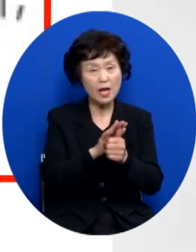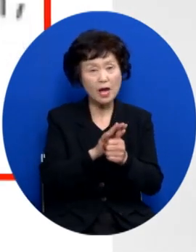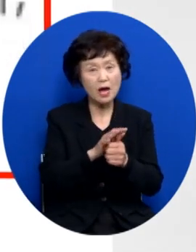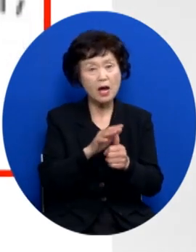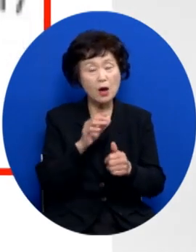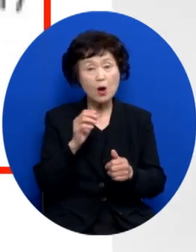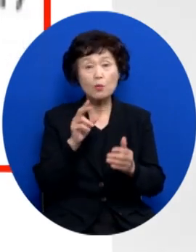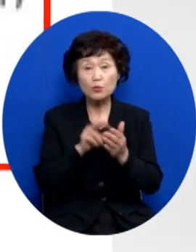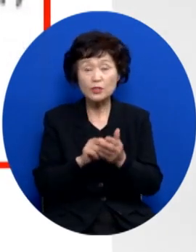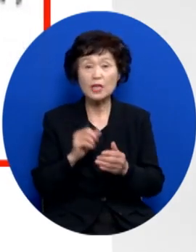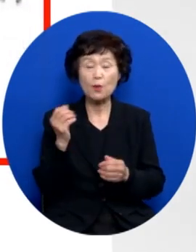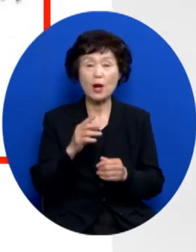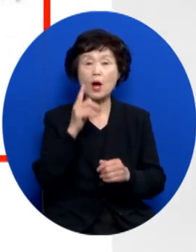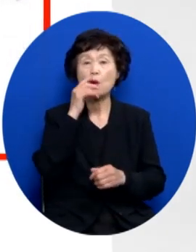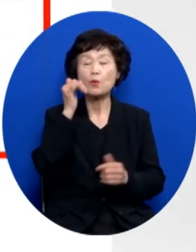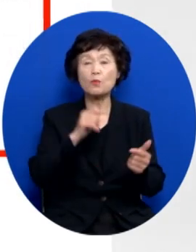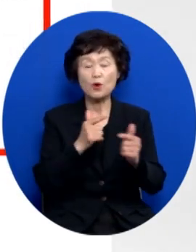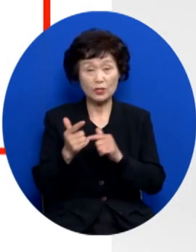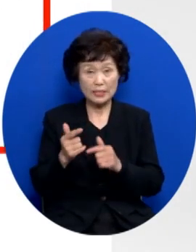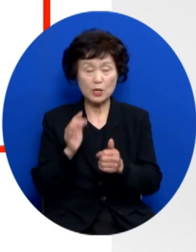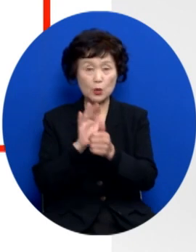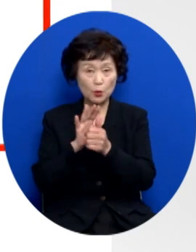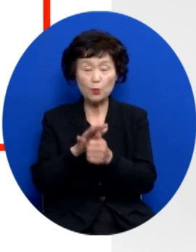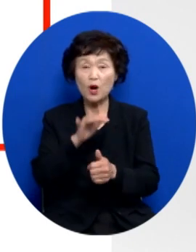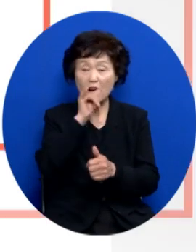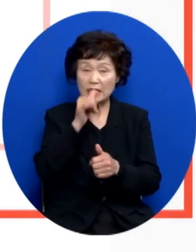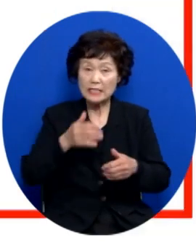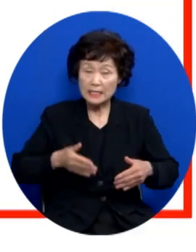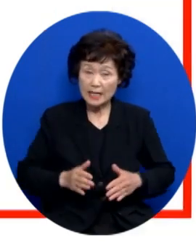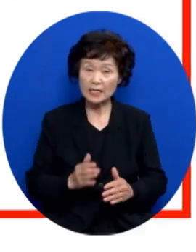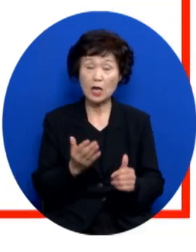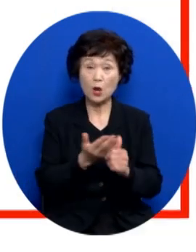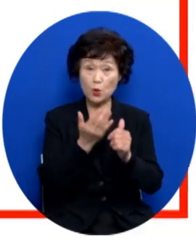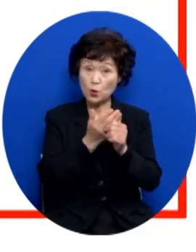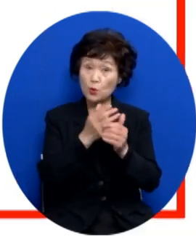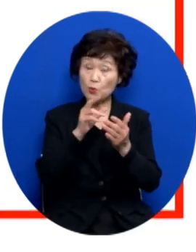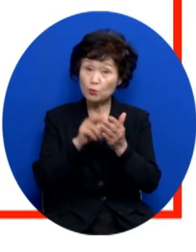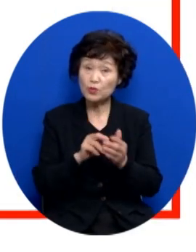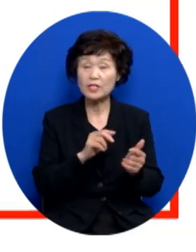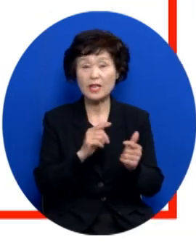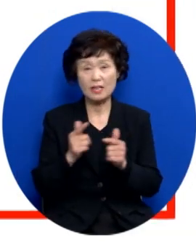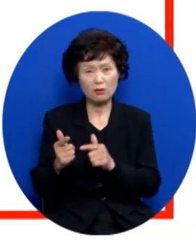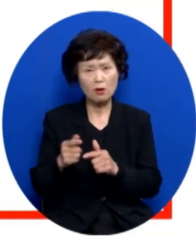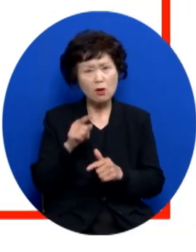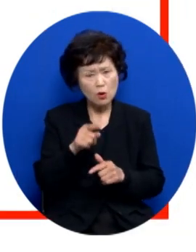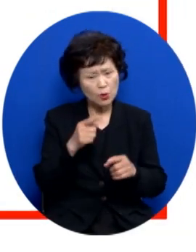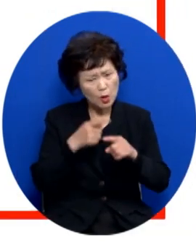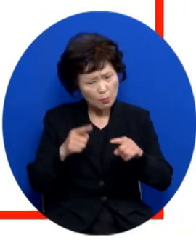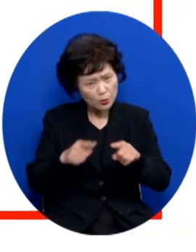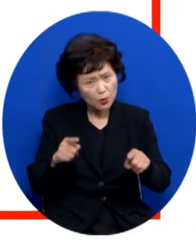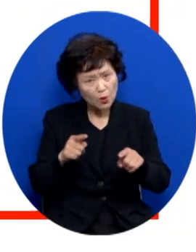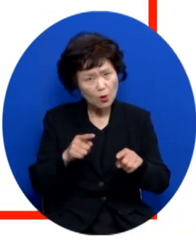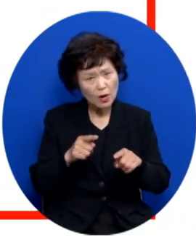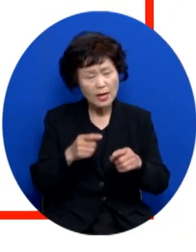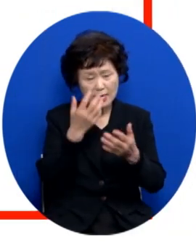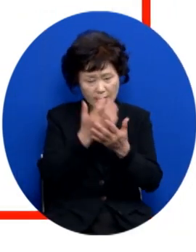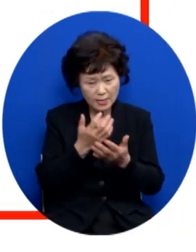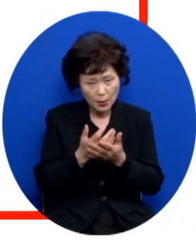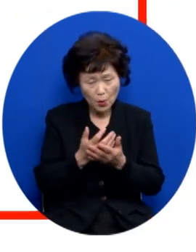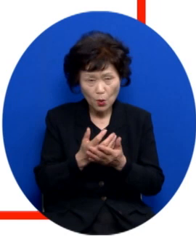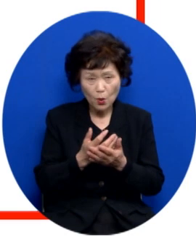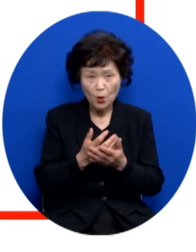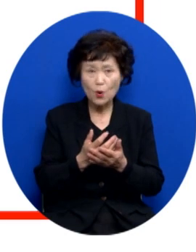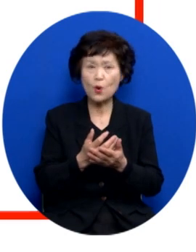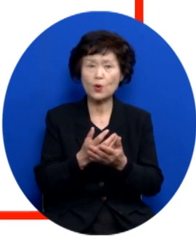부모를 실질적으로 돕는 출산 양육 지원. 이와 같은 지원 방안은 저출생 원인을 분석한 행정자료와 데이터를